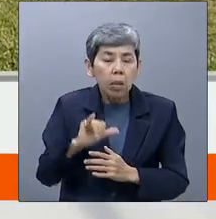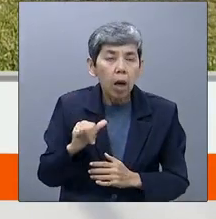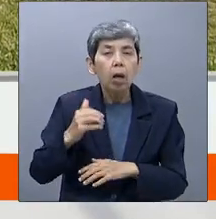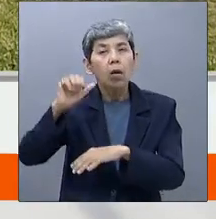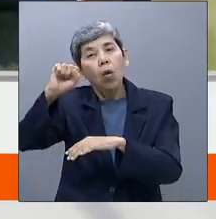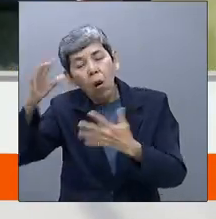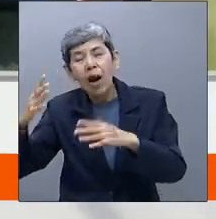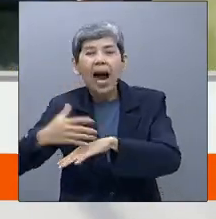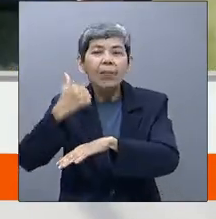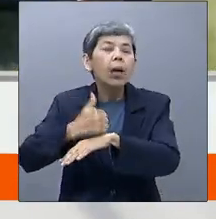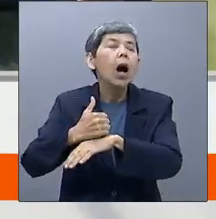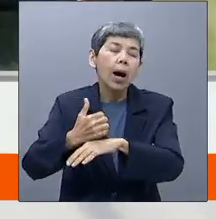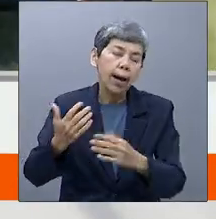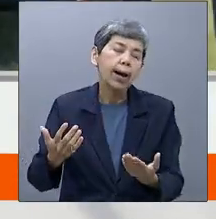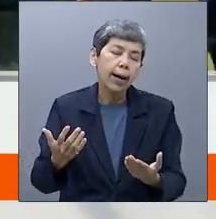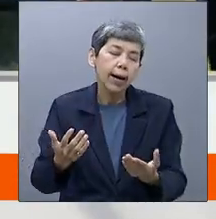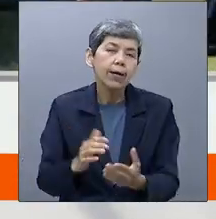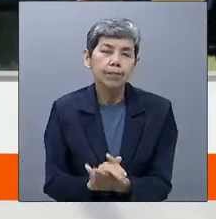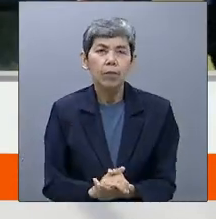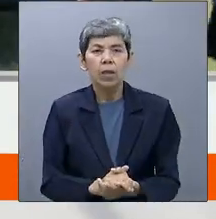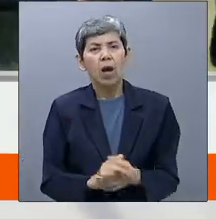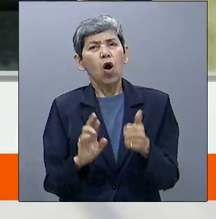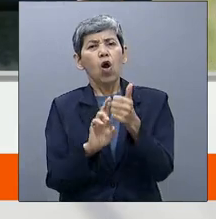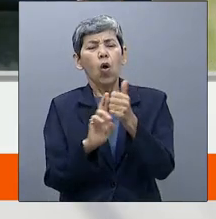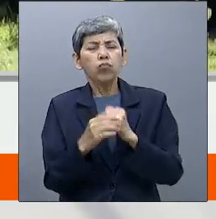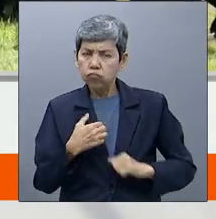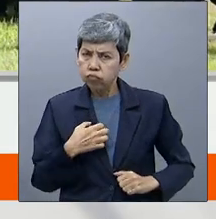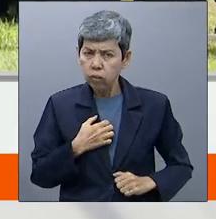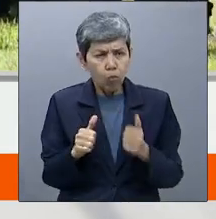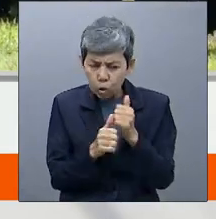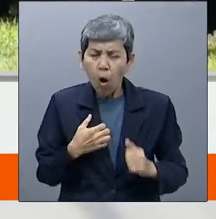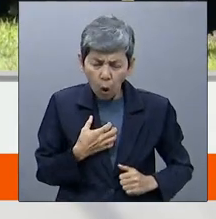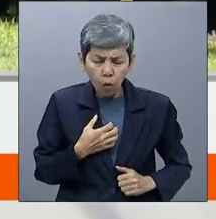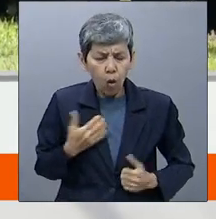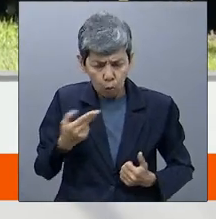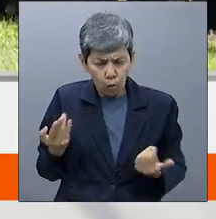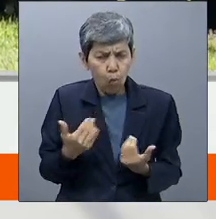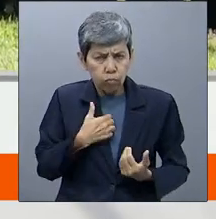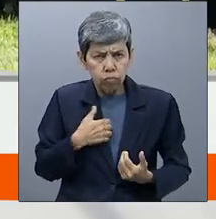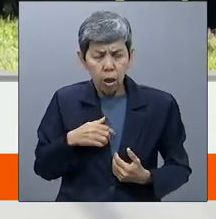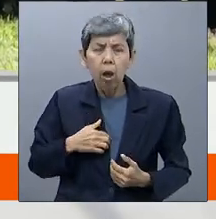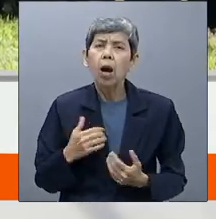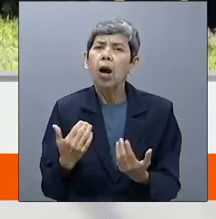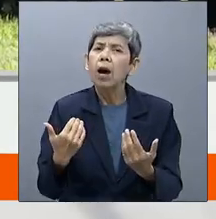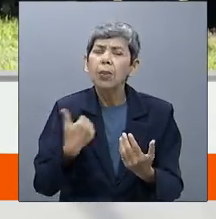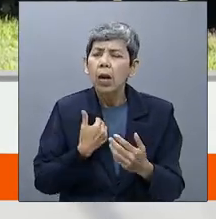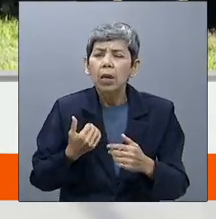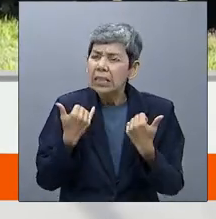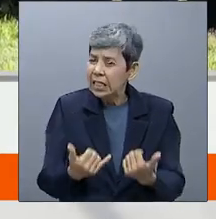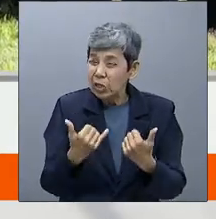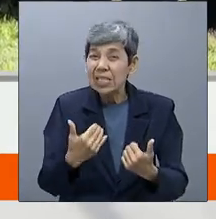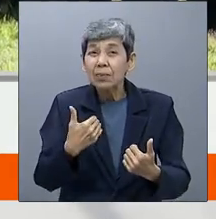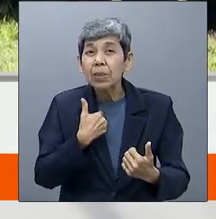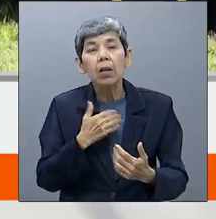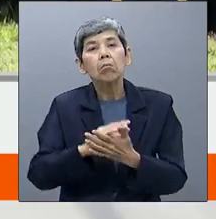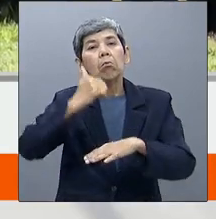ใช่ไหมนะรองผบ.ก็ขอมั่งผู้ช่วยก็ขอลูกหลานตัวเองมั่งรวมทั้งเรื่อยมาถึงระดับผู้